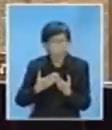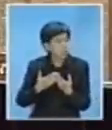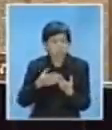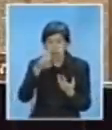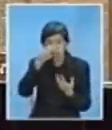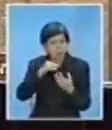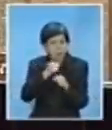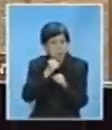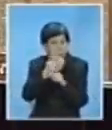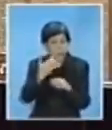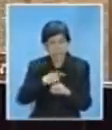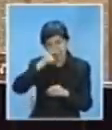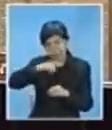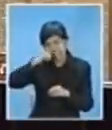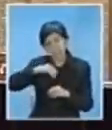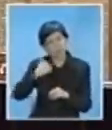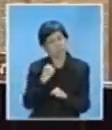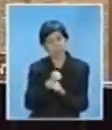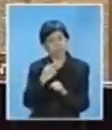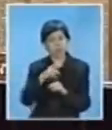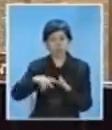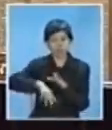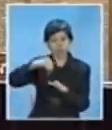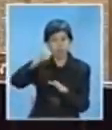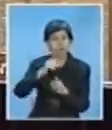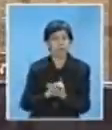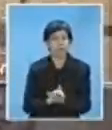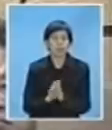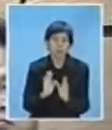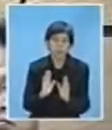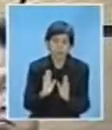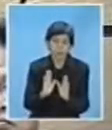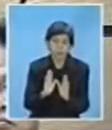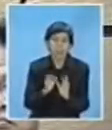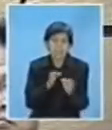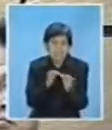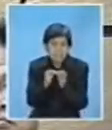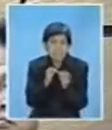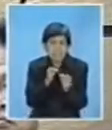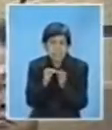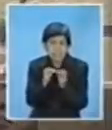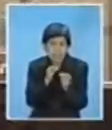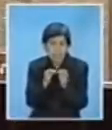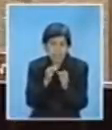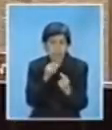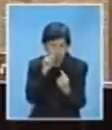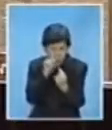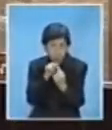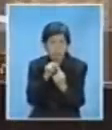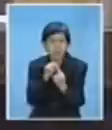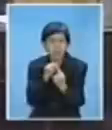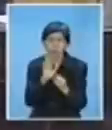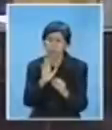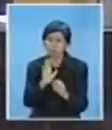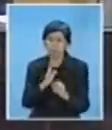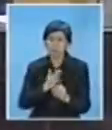ดขึ้นมาเนี่ยไทยก็จะได้ประโยชน์ทั้งหมด ท่านรัฐมนตรีครับกรุณาชี้แจงตามประเด็น ครับไม่ฮะ